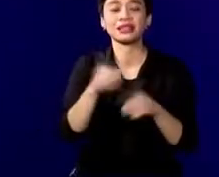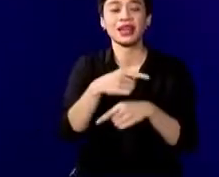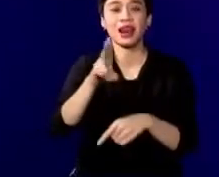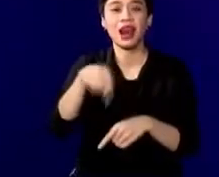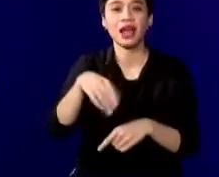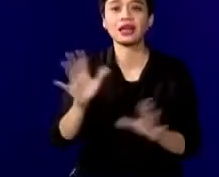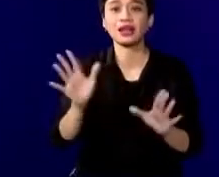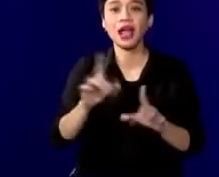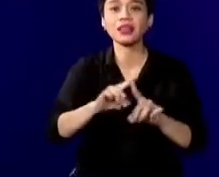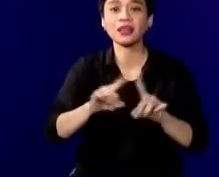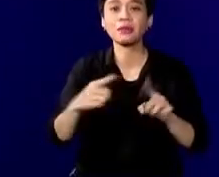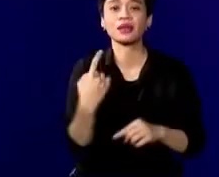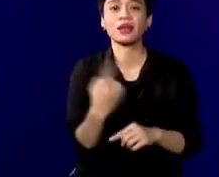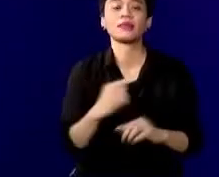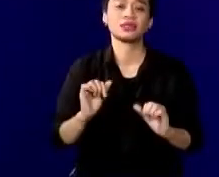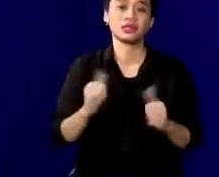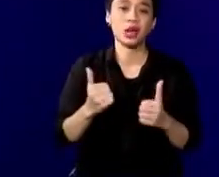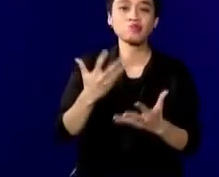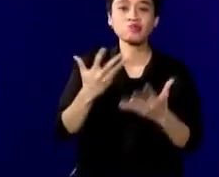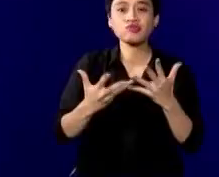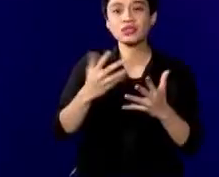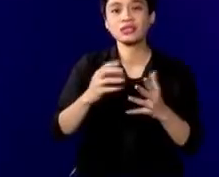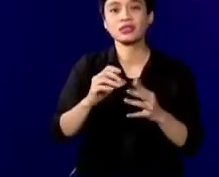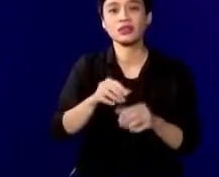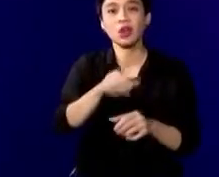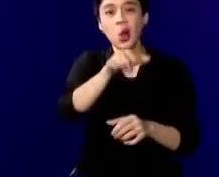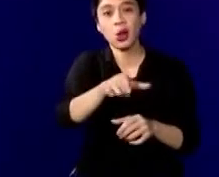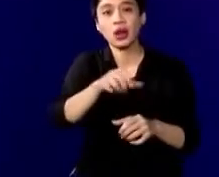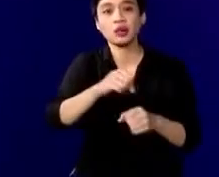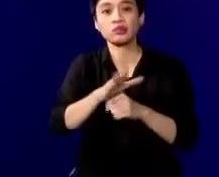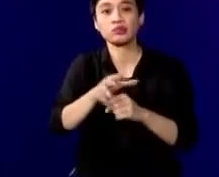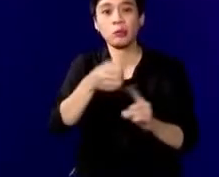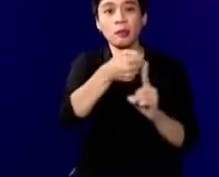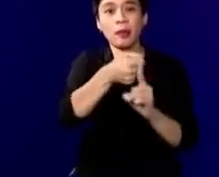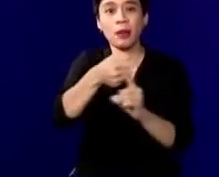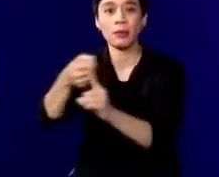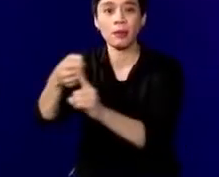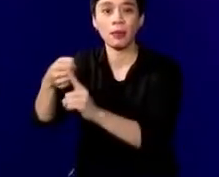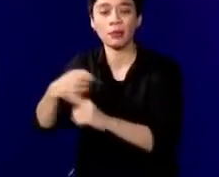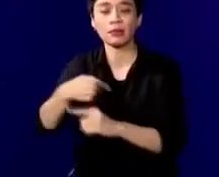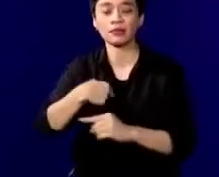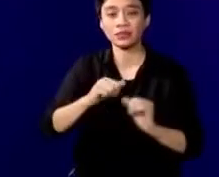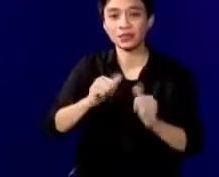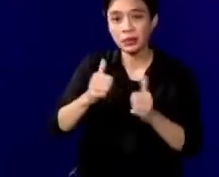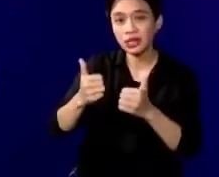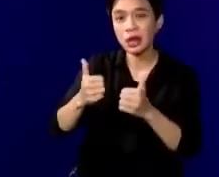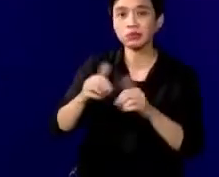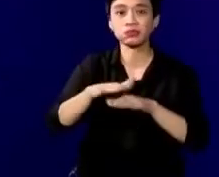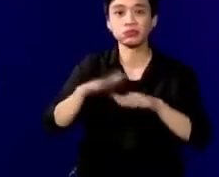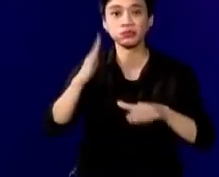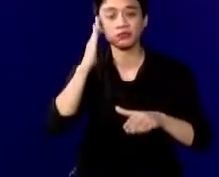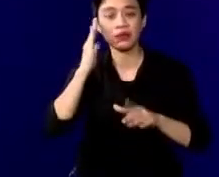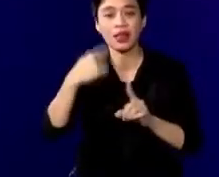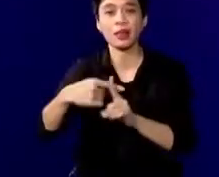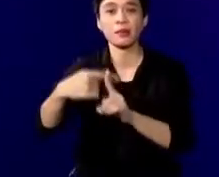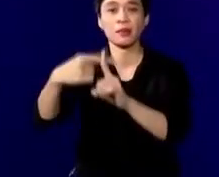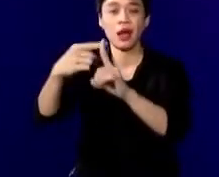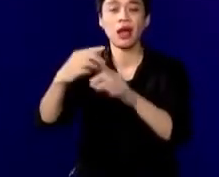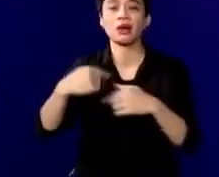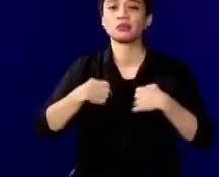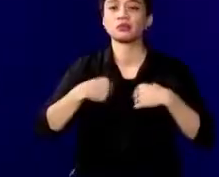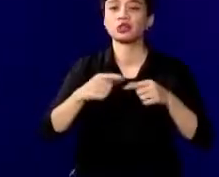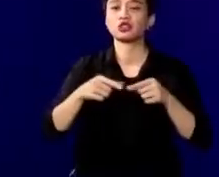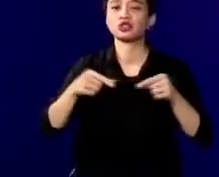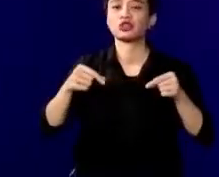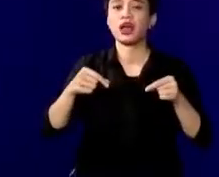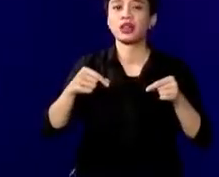kemungkinan hal-hal yang bisa terjadi maka kami sudah lakukan antisipasi kami sudah membuat surat edaran